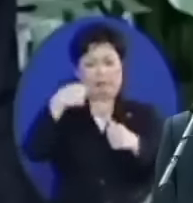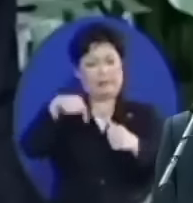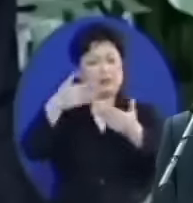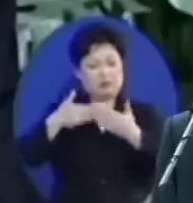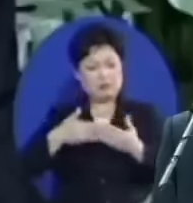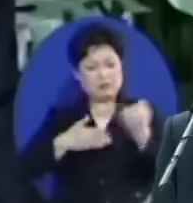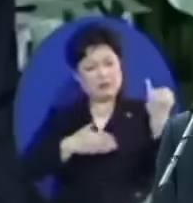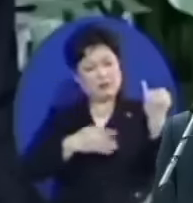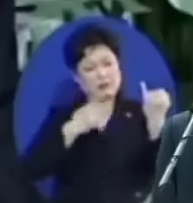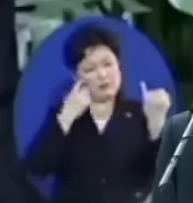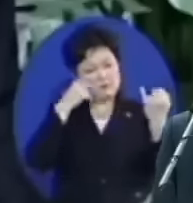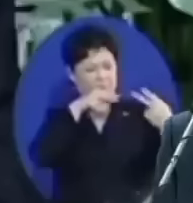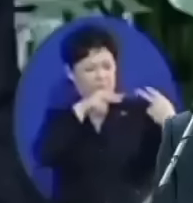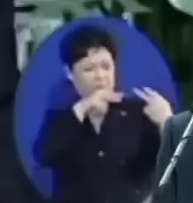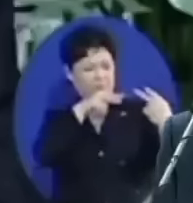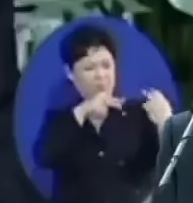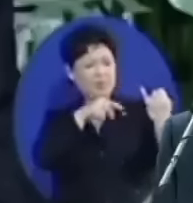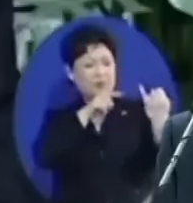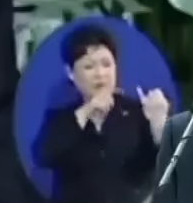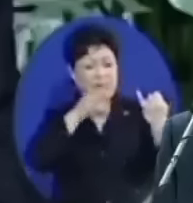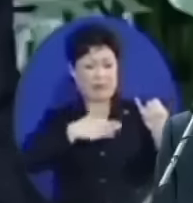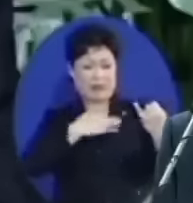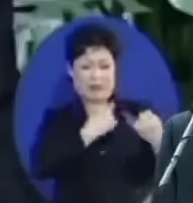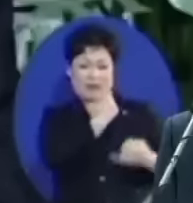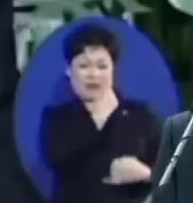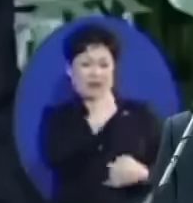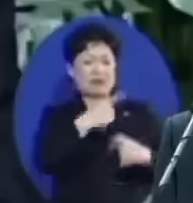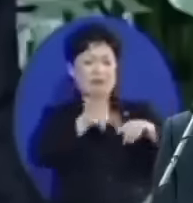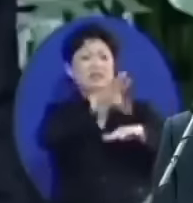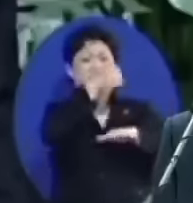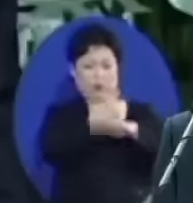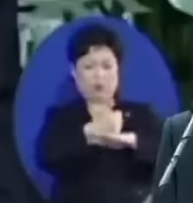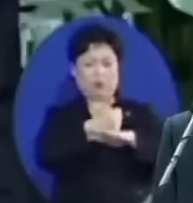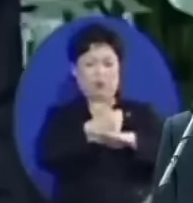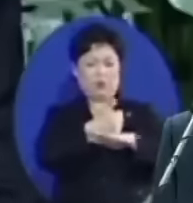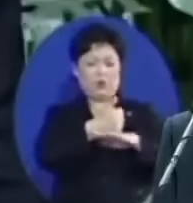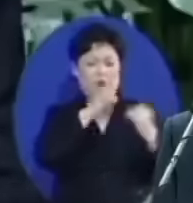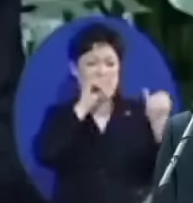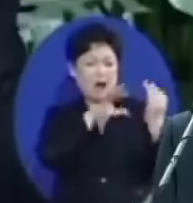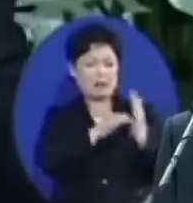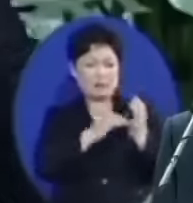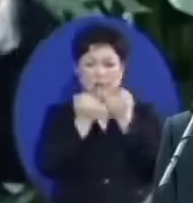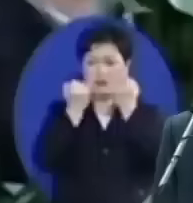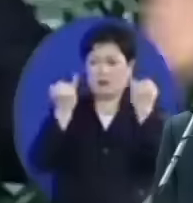여자 눈을 똑바로 쳐서 내가 바로 그 그리스도다. 그러자